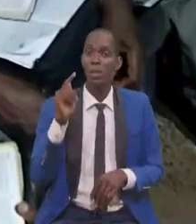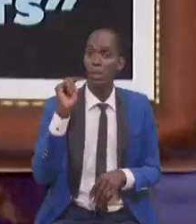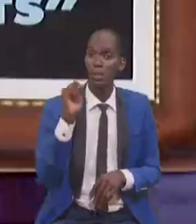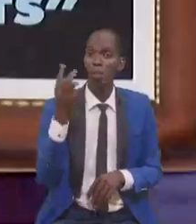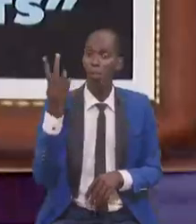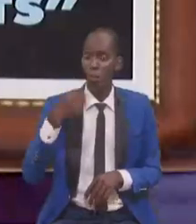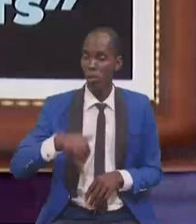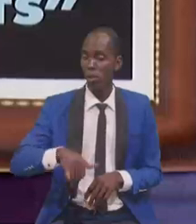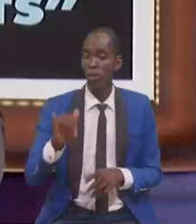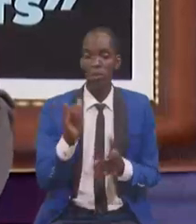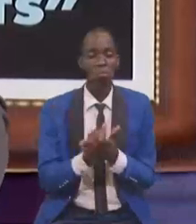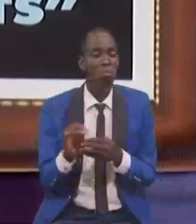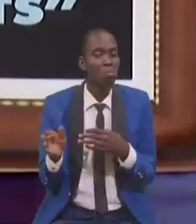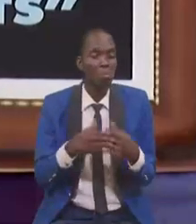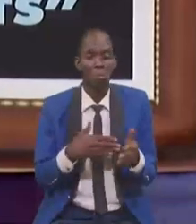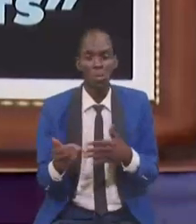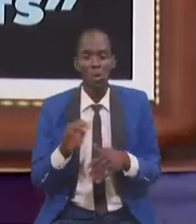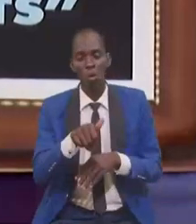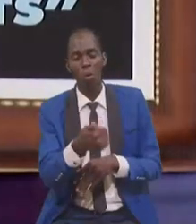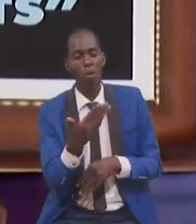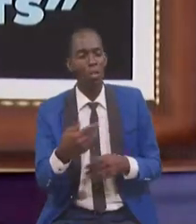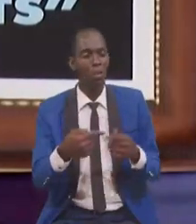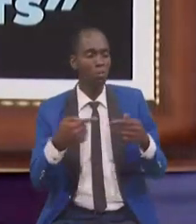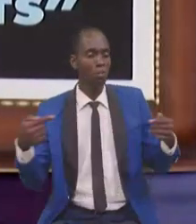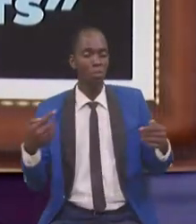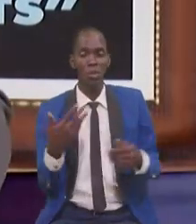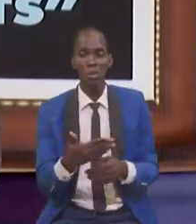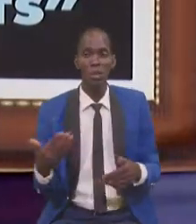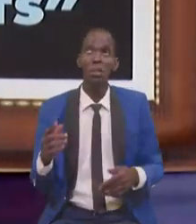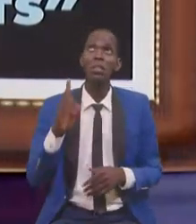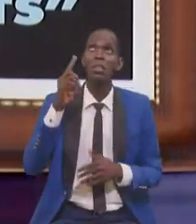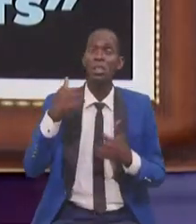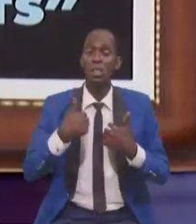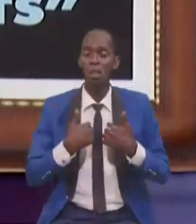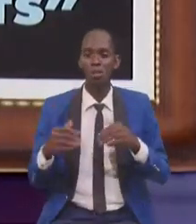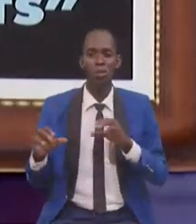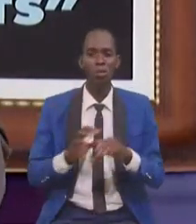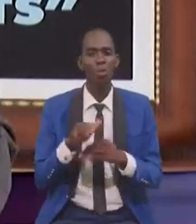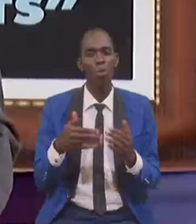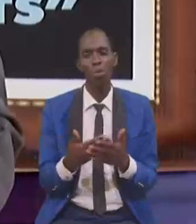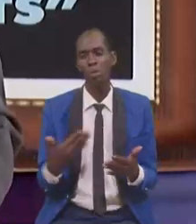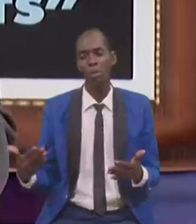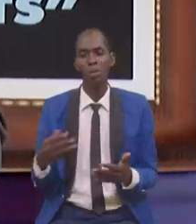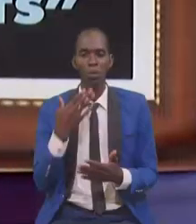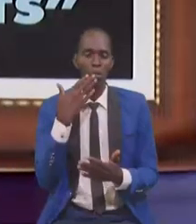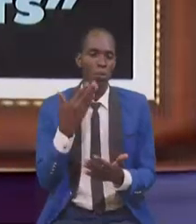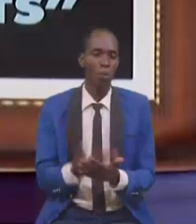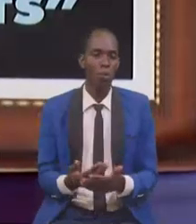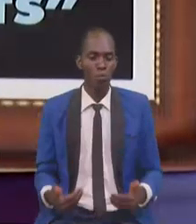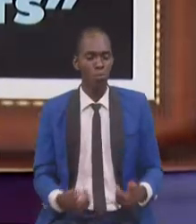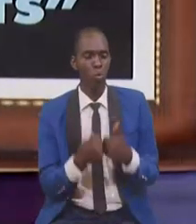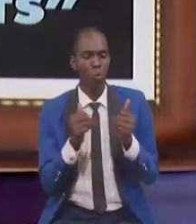le témoignage est que, en dépit de tout cela, il fait tout à merveille. Confronté